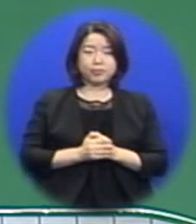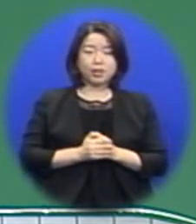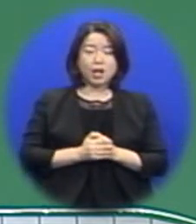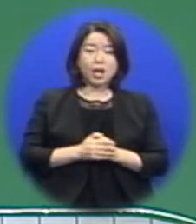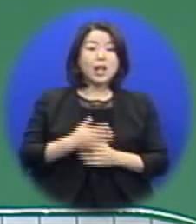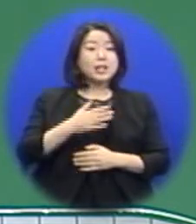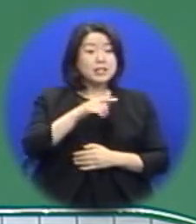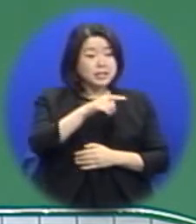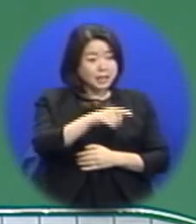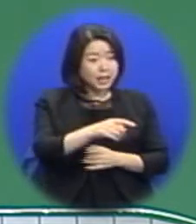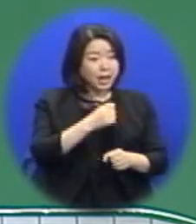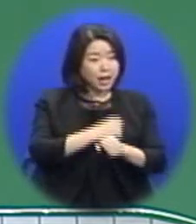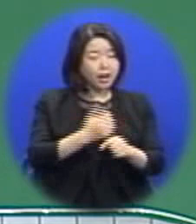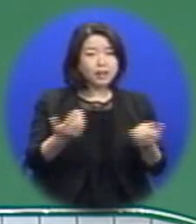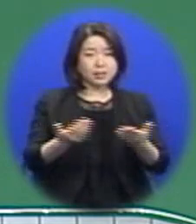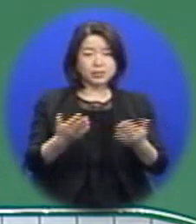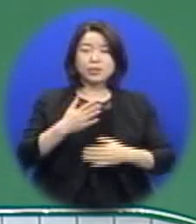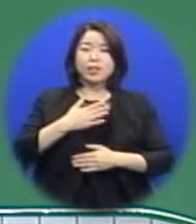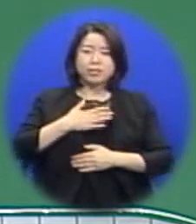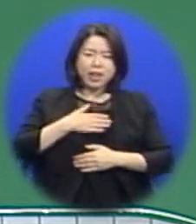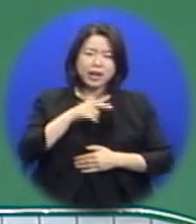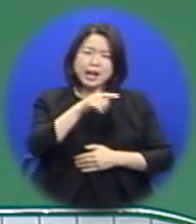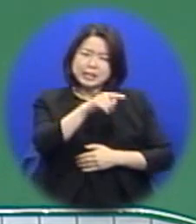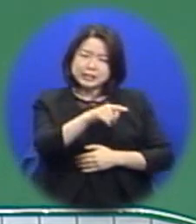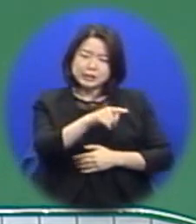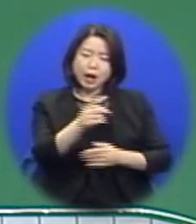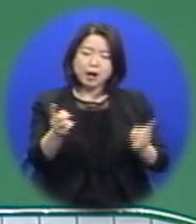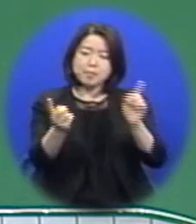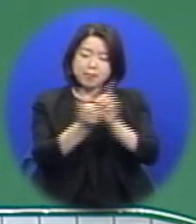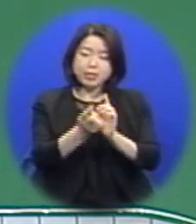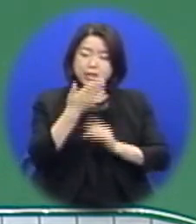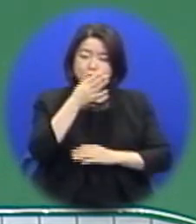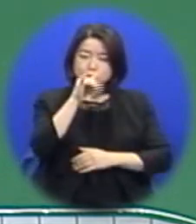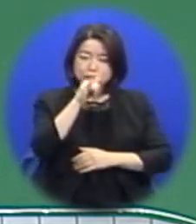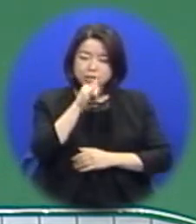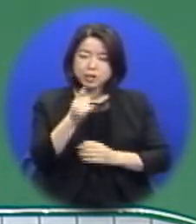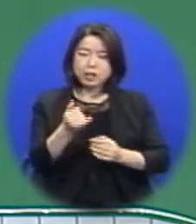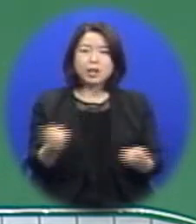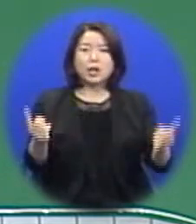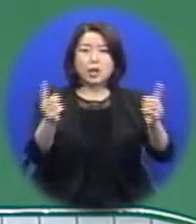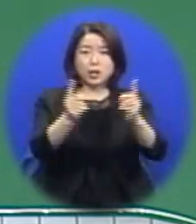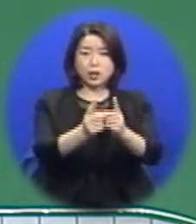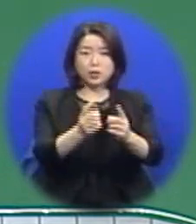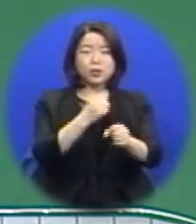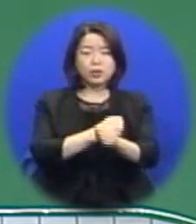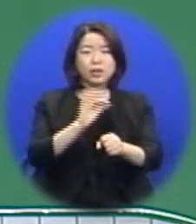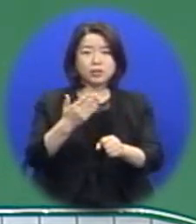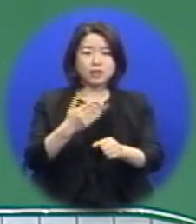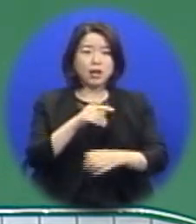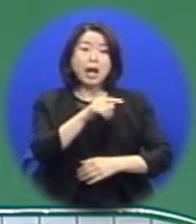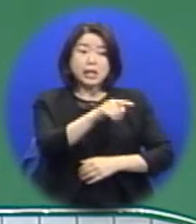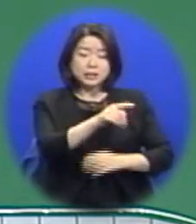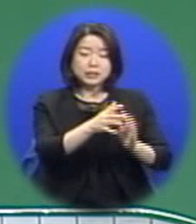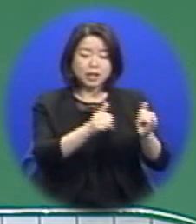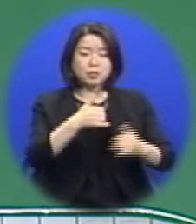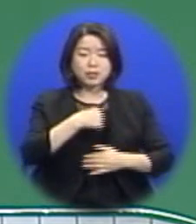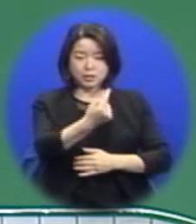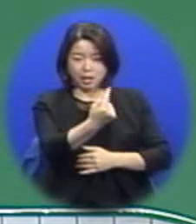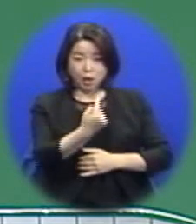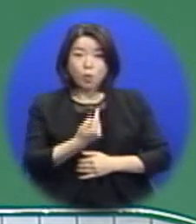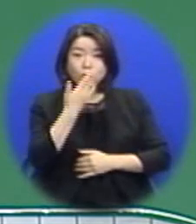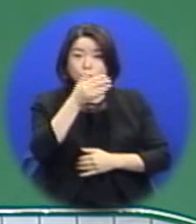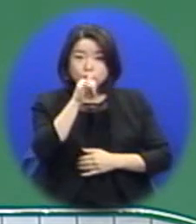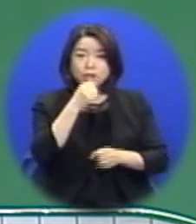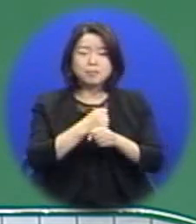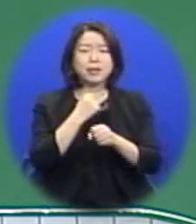네가 할 일은 내가 그와 만날 수 있게 해주는 일이에요. 그가 나에게로 다가오게 해주는 일이에요.